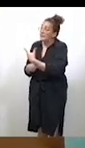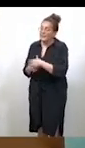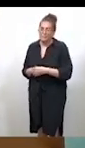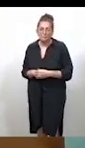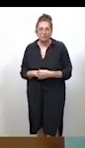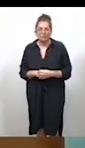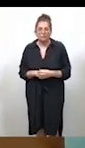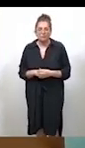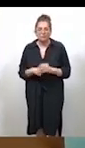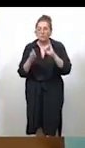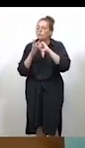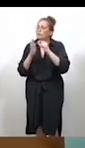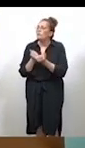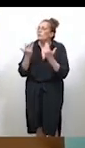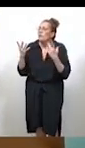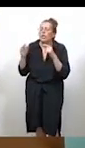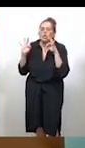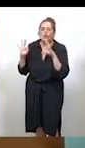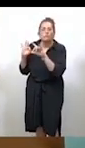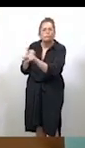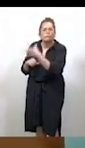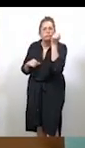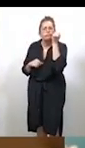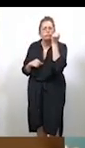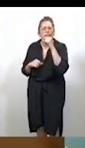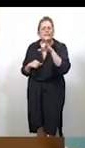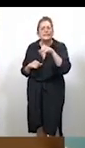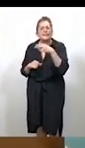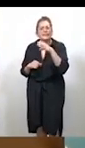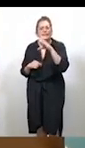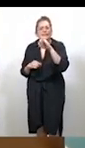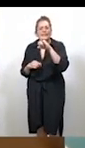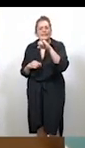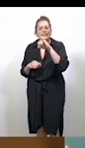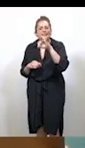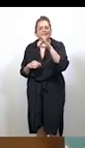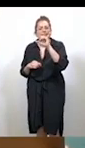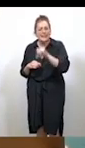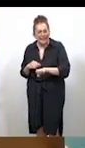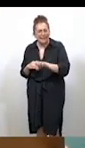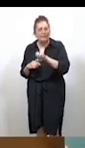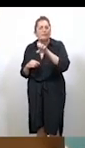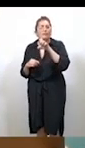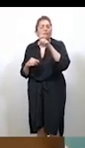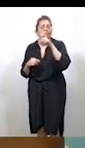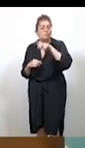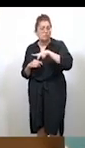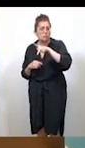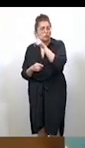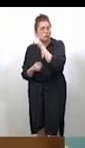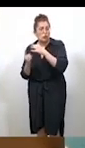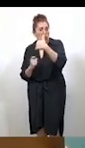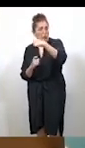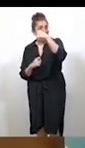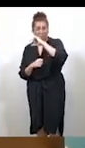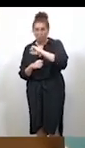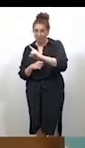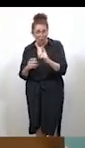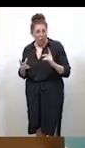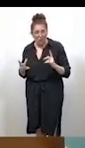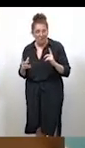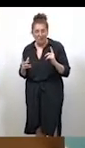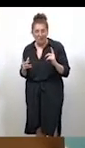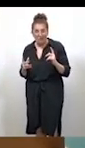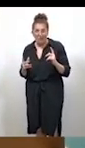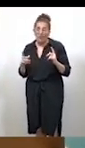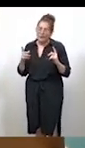Plusieurs points. D'abord, sur effectivement, InCité n'a pas que du logement social dans son parc de logement, mais vous rappelez aussi que, à